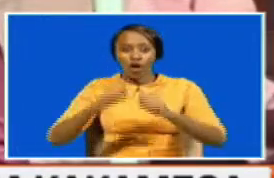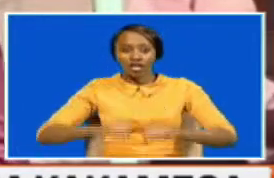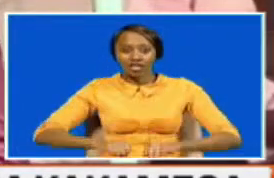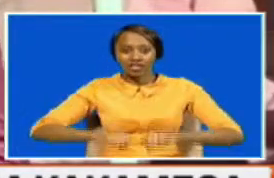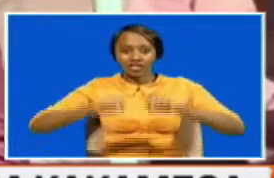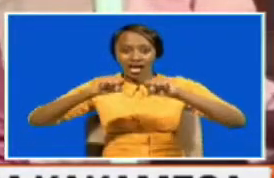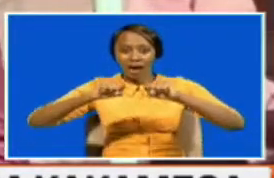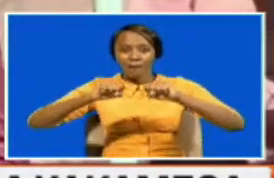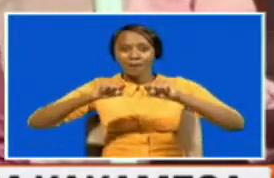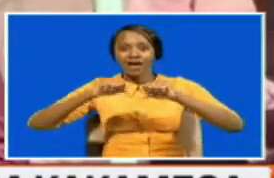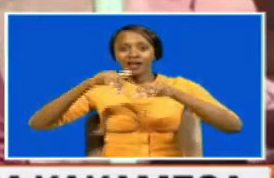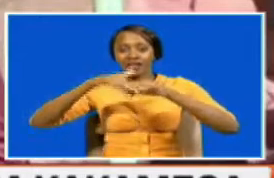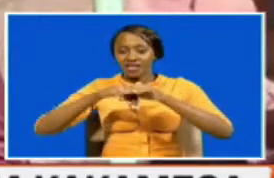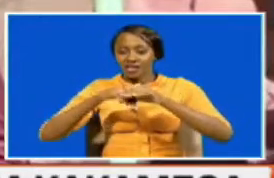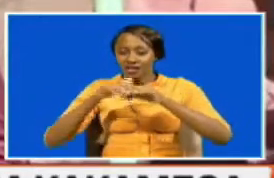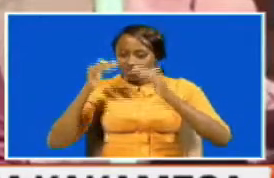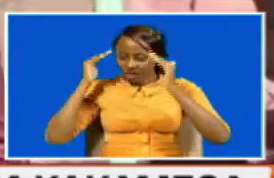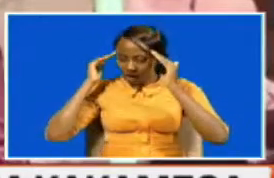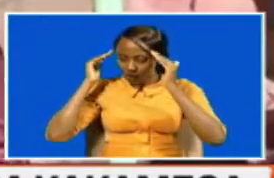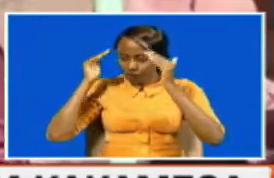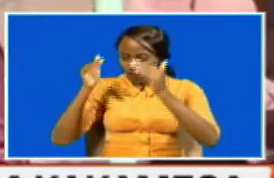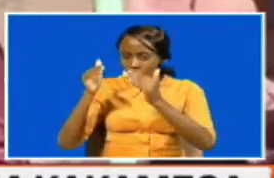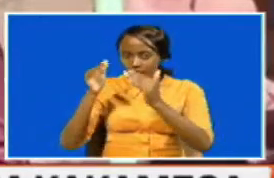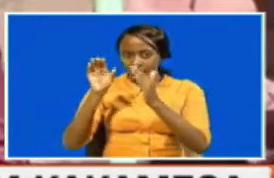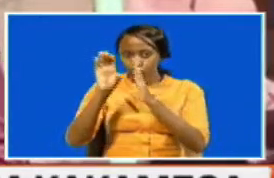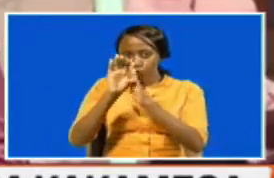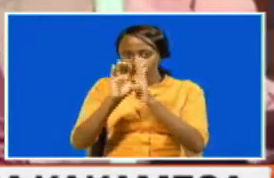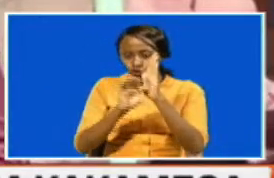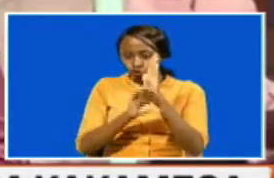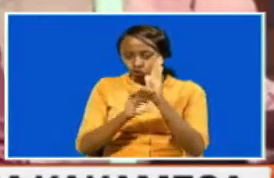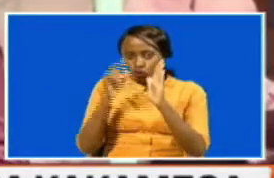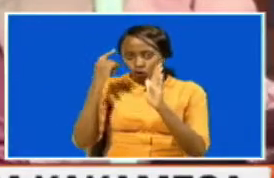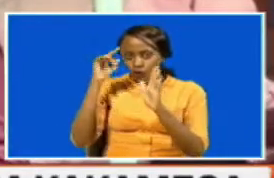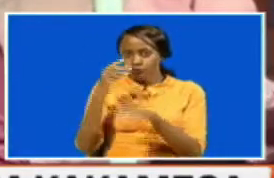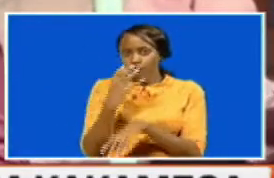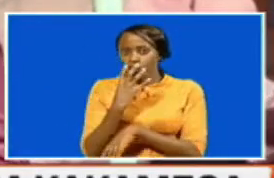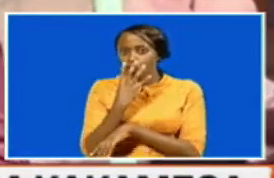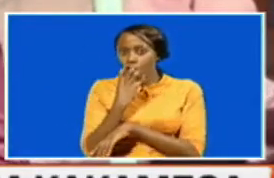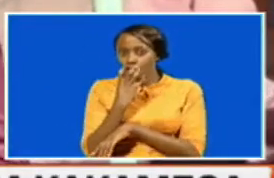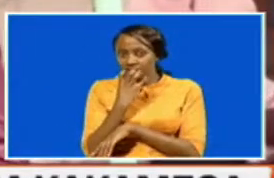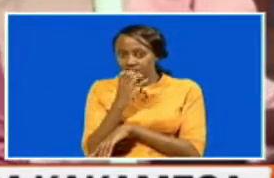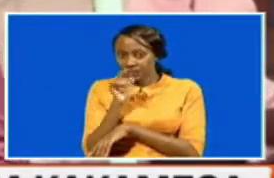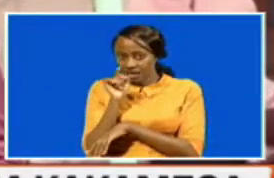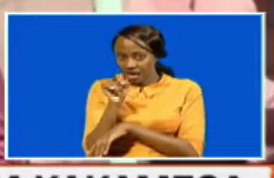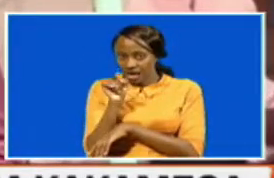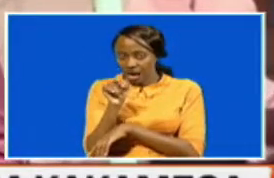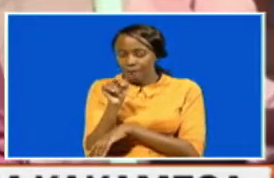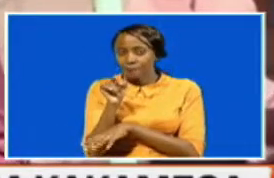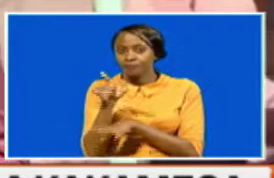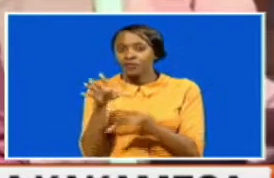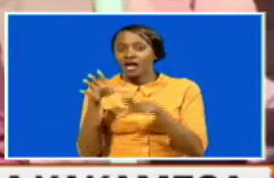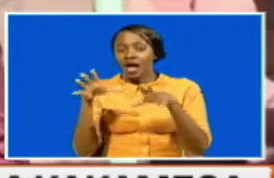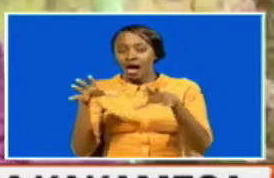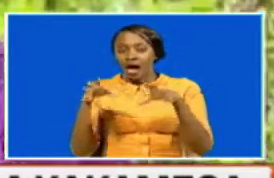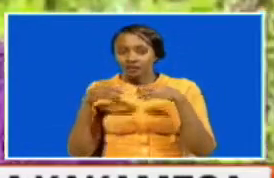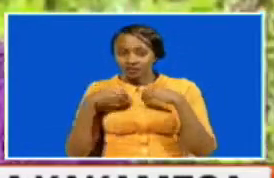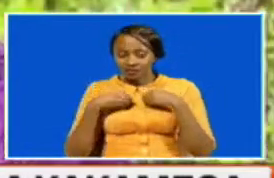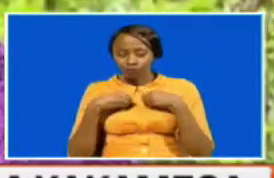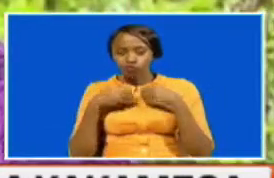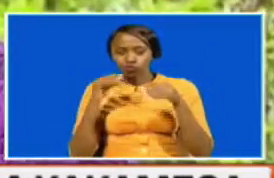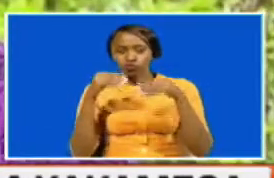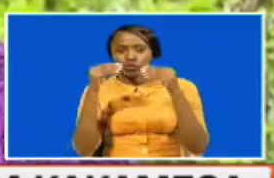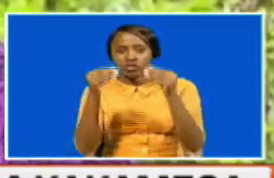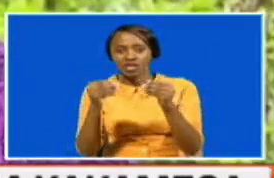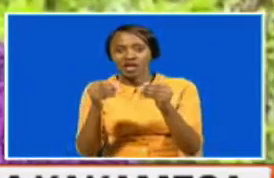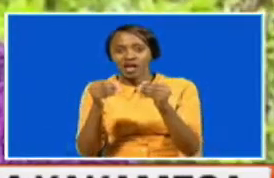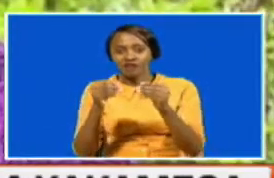ambao waliangalia katiba ya ODM which authorizes them to elect a chairman. Why I